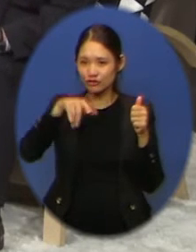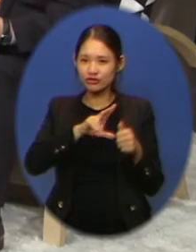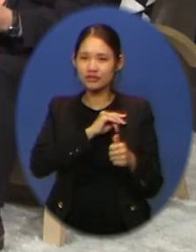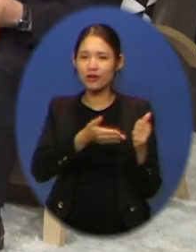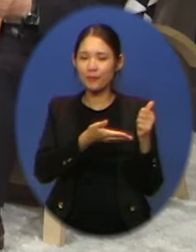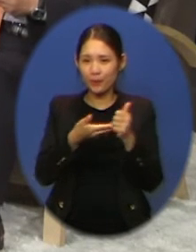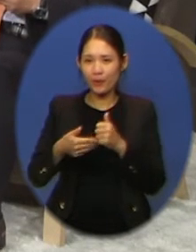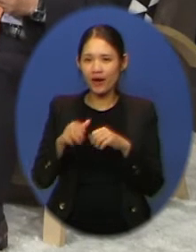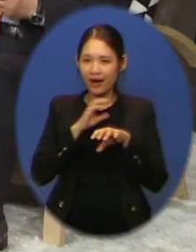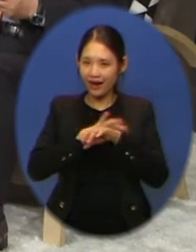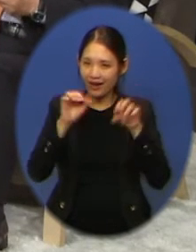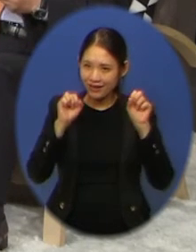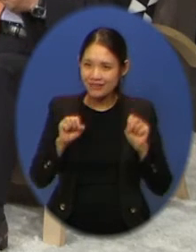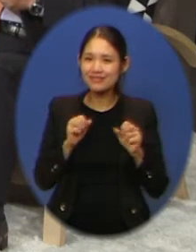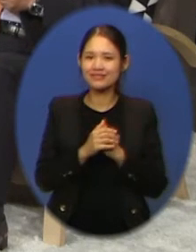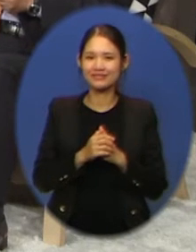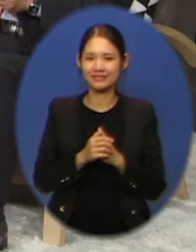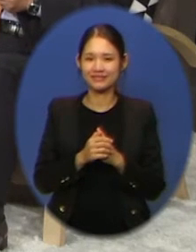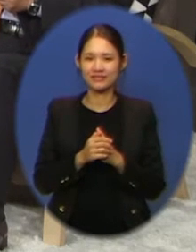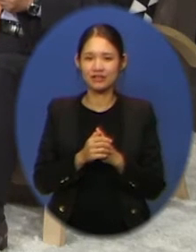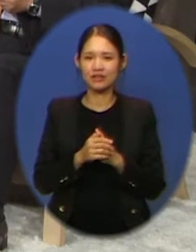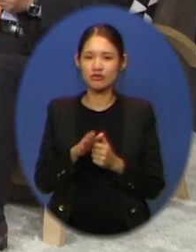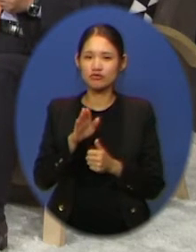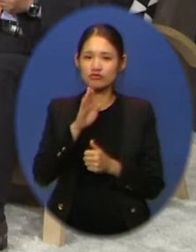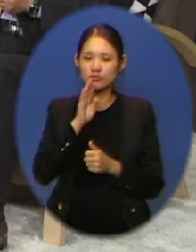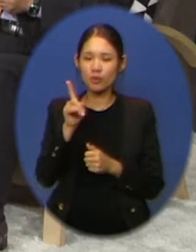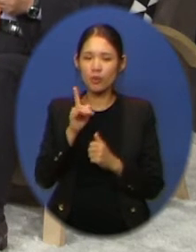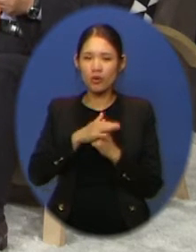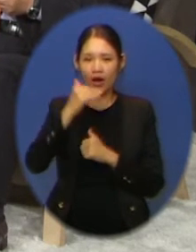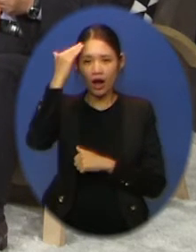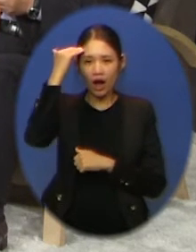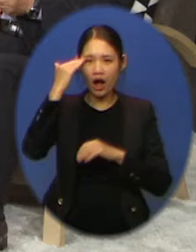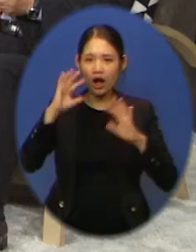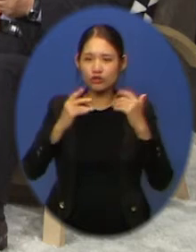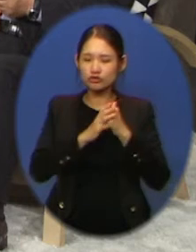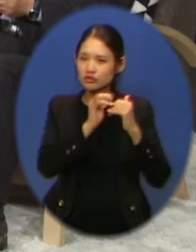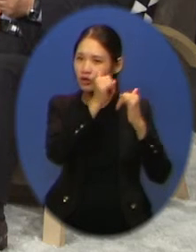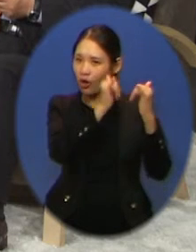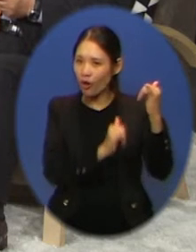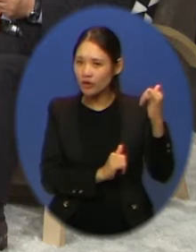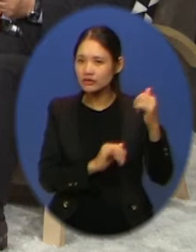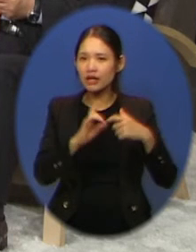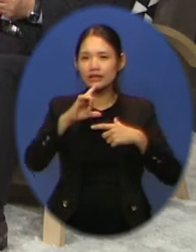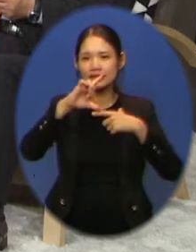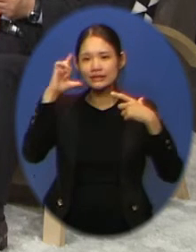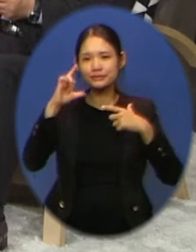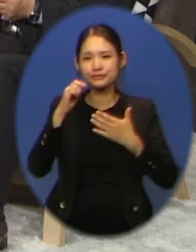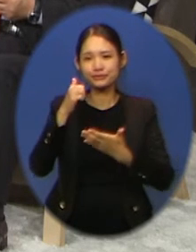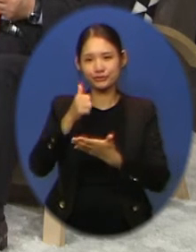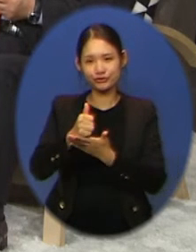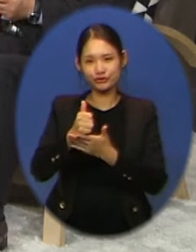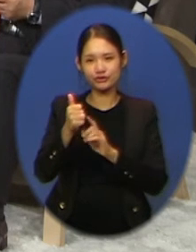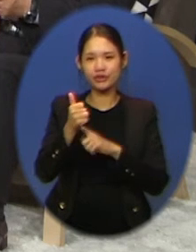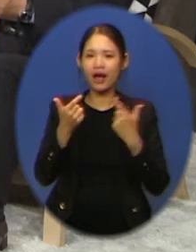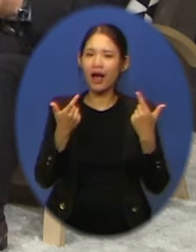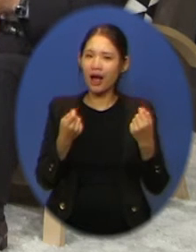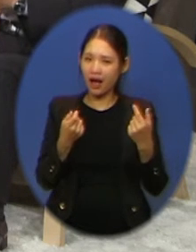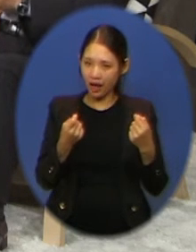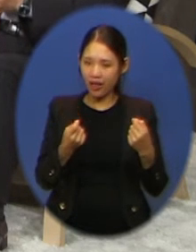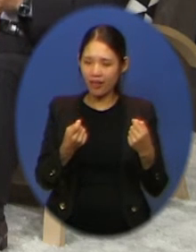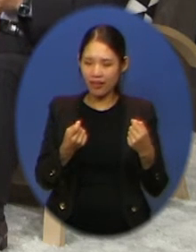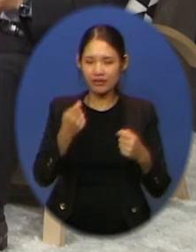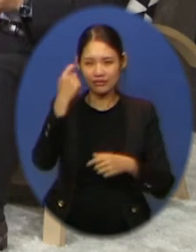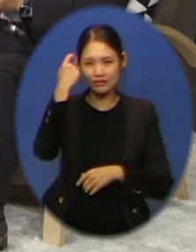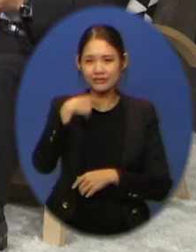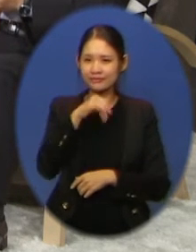네, 반갑습니다. 예. 정말 그 이 우리나라의 역사의 한 인물 획을 근 그런 인물로 저는 보고